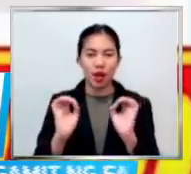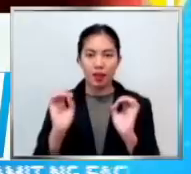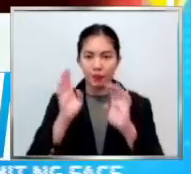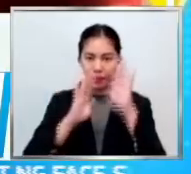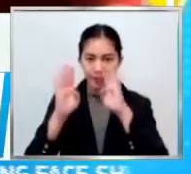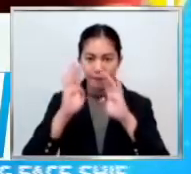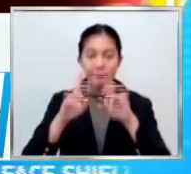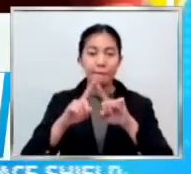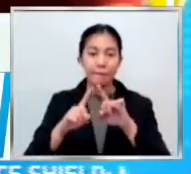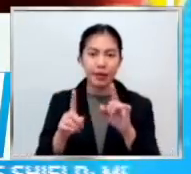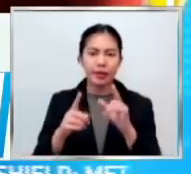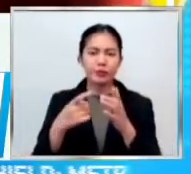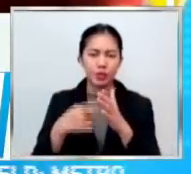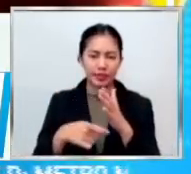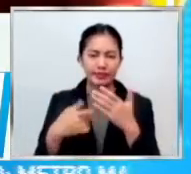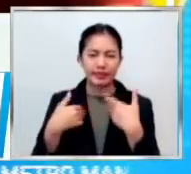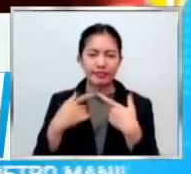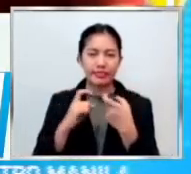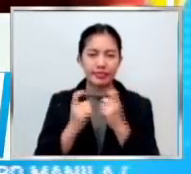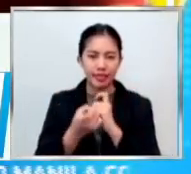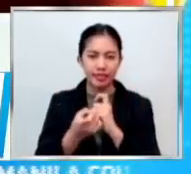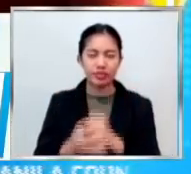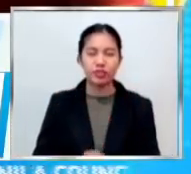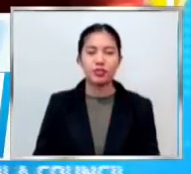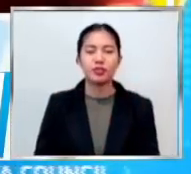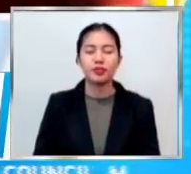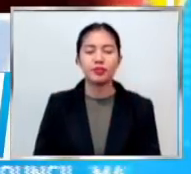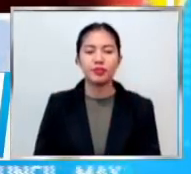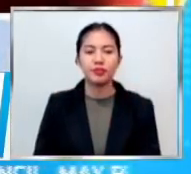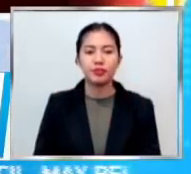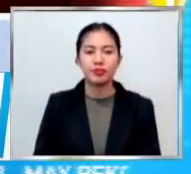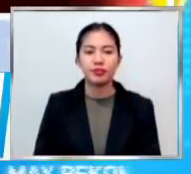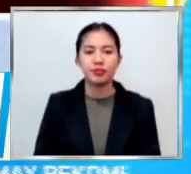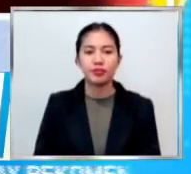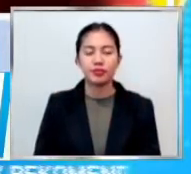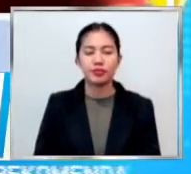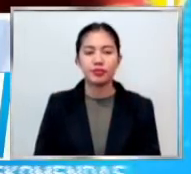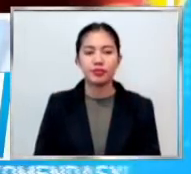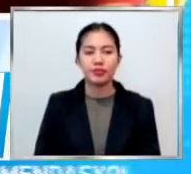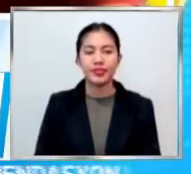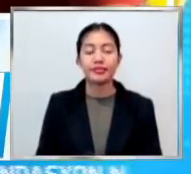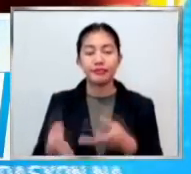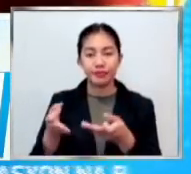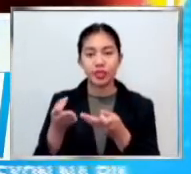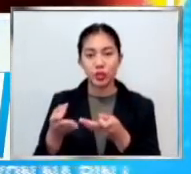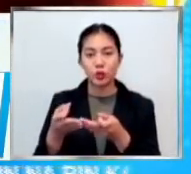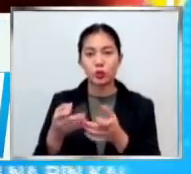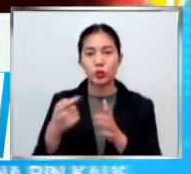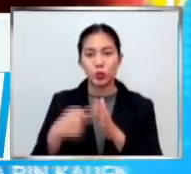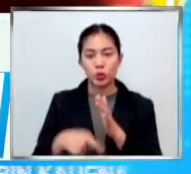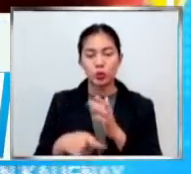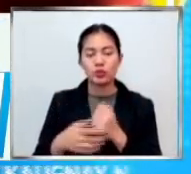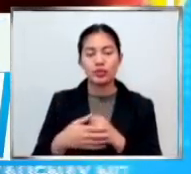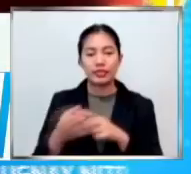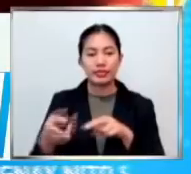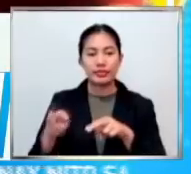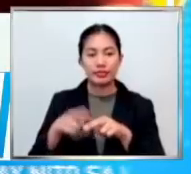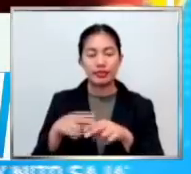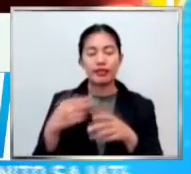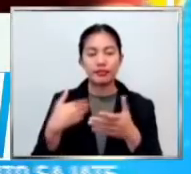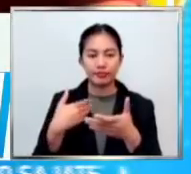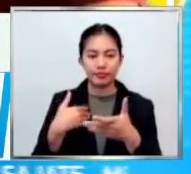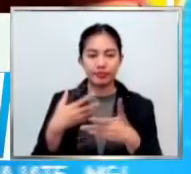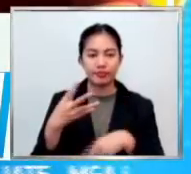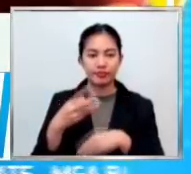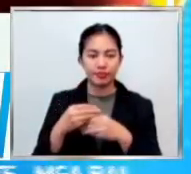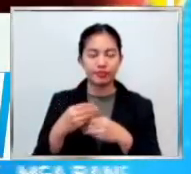may adjustment talaga dahil yung feed cost, no? Yung inputs tumaas. Talagang may